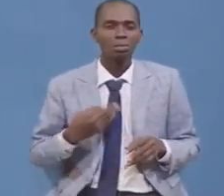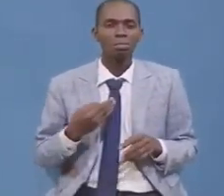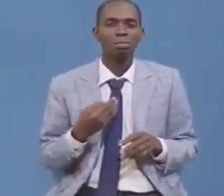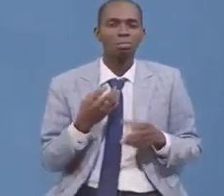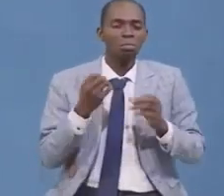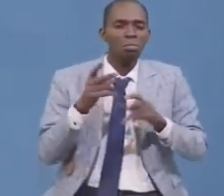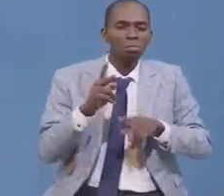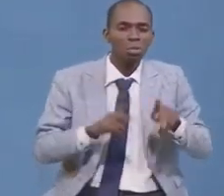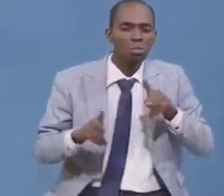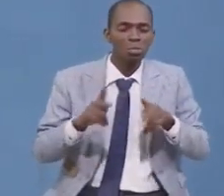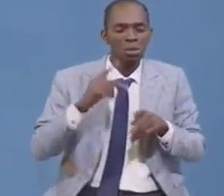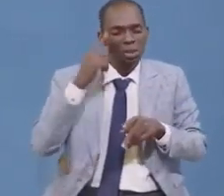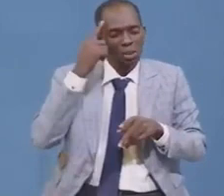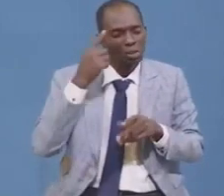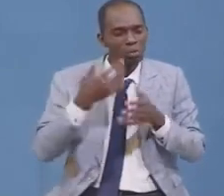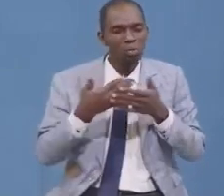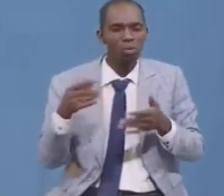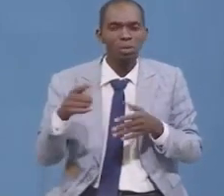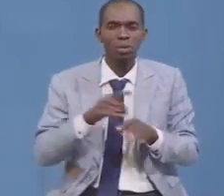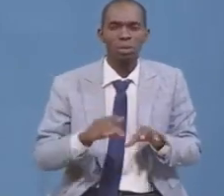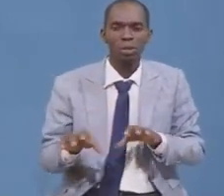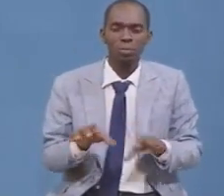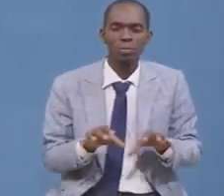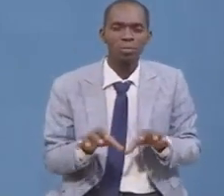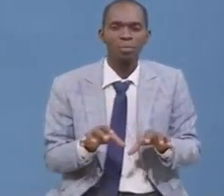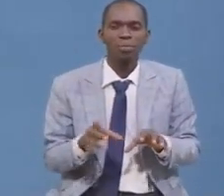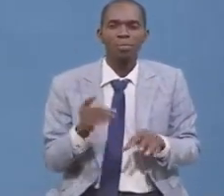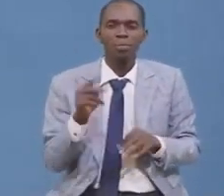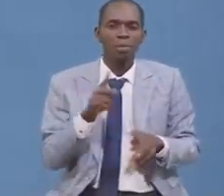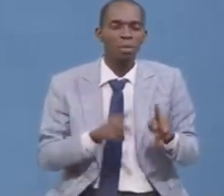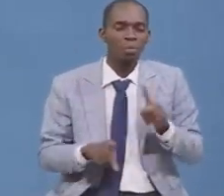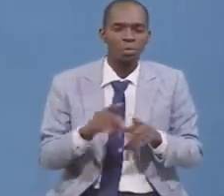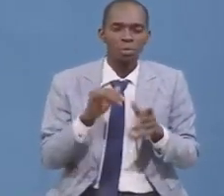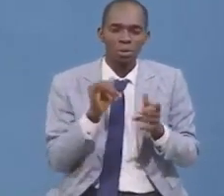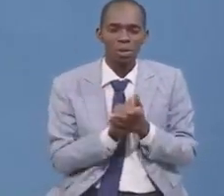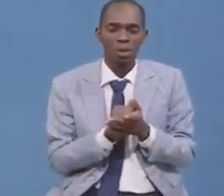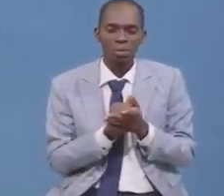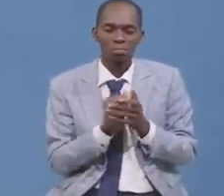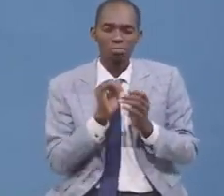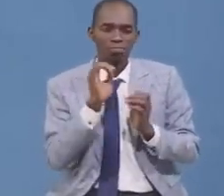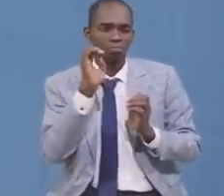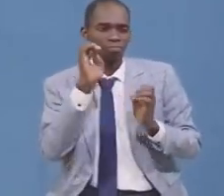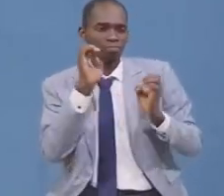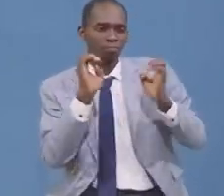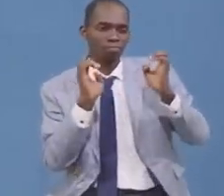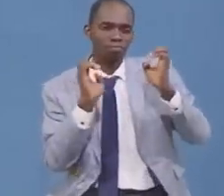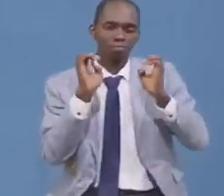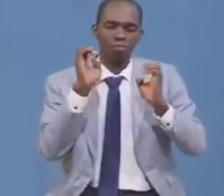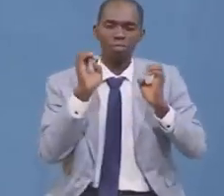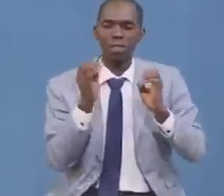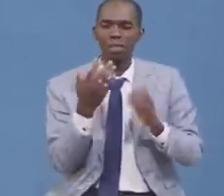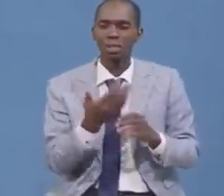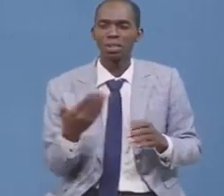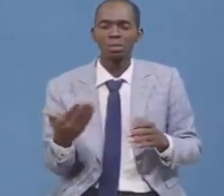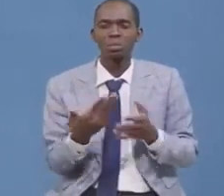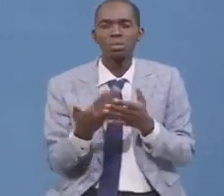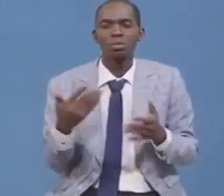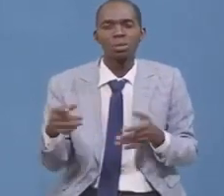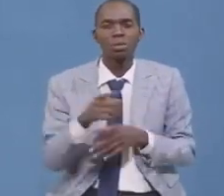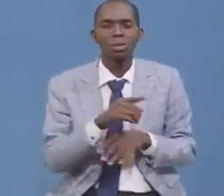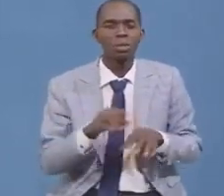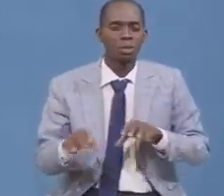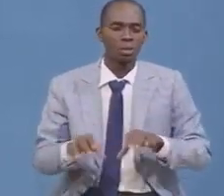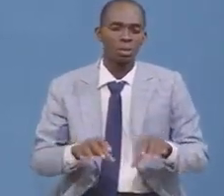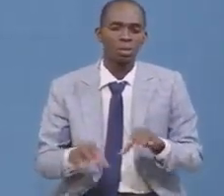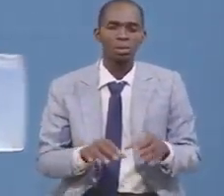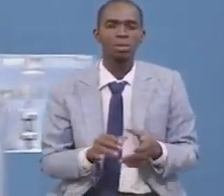ఎందుకంటే చర్య చేయక ముందు యోచించాలి. The people that evaluate before they act. Manakante munduga manchiga jeevinchina